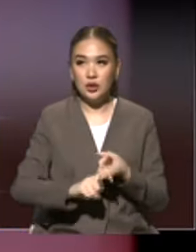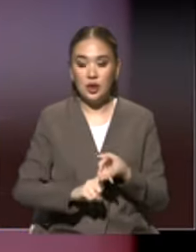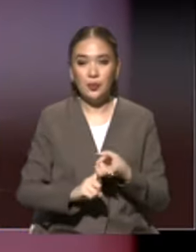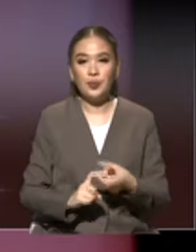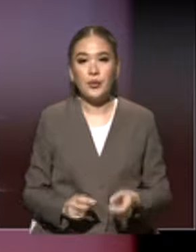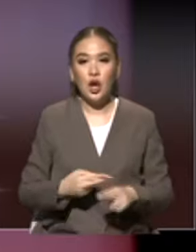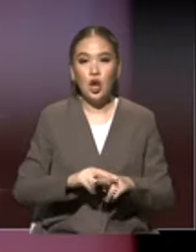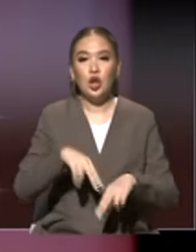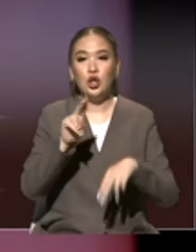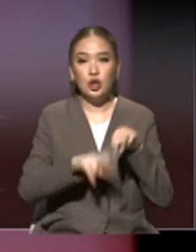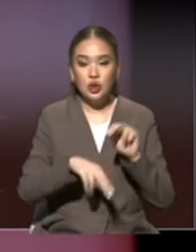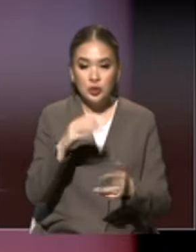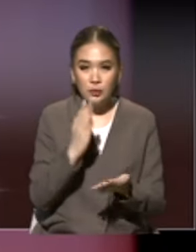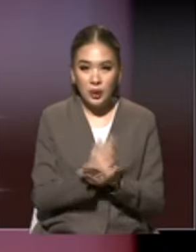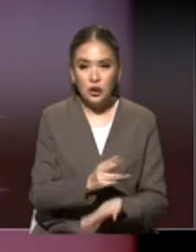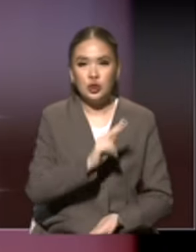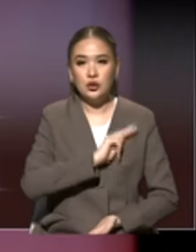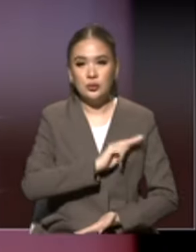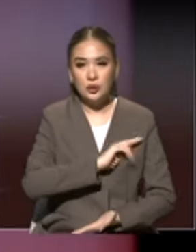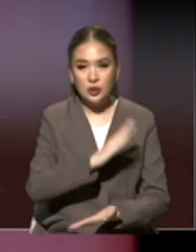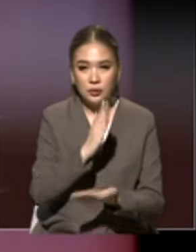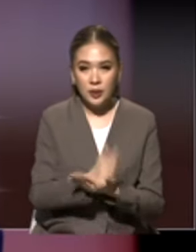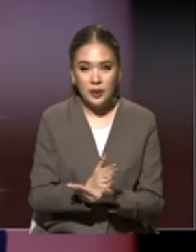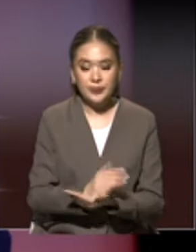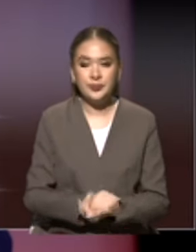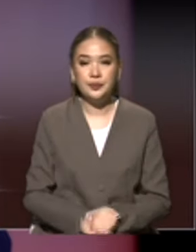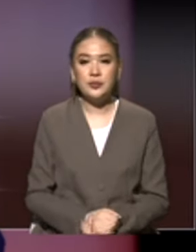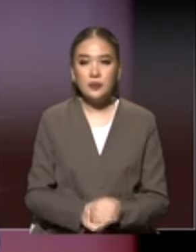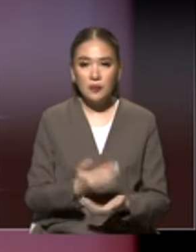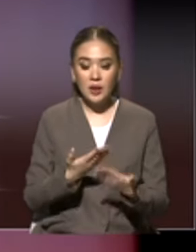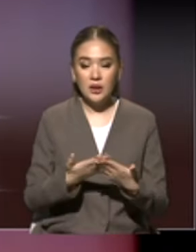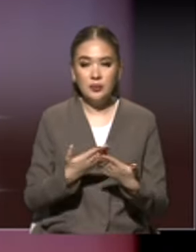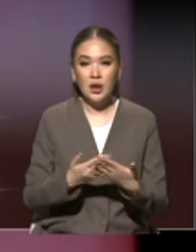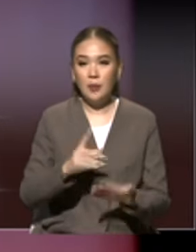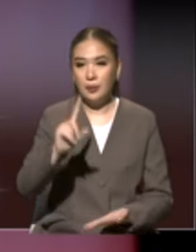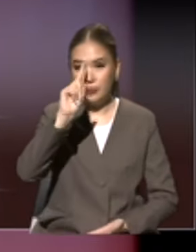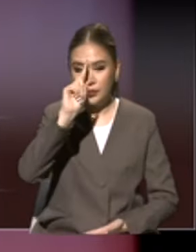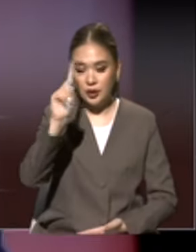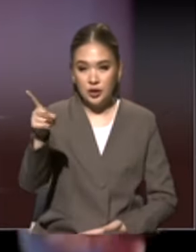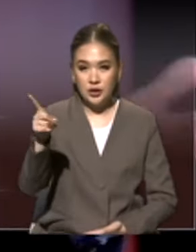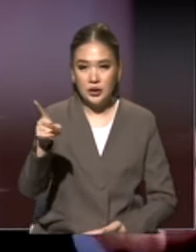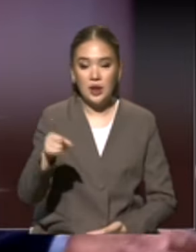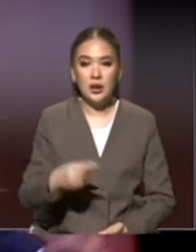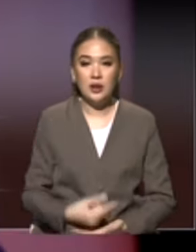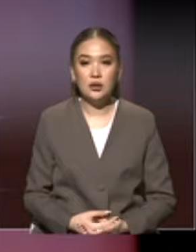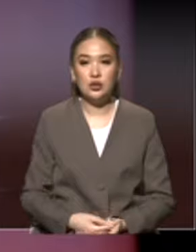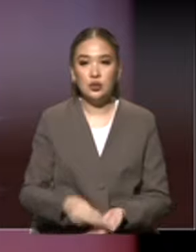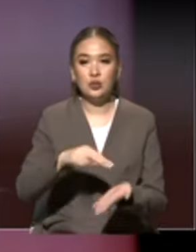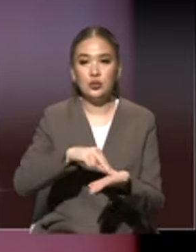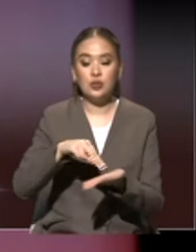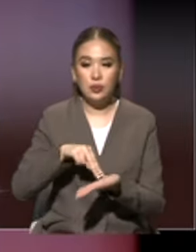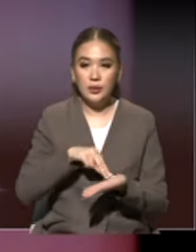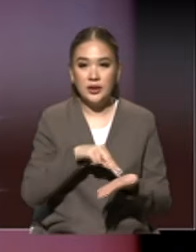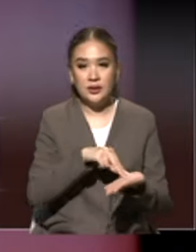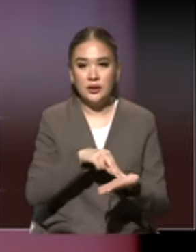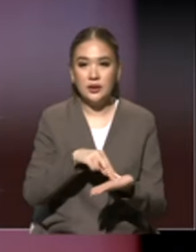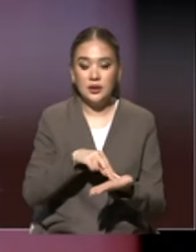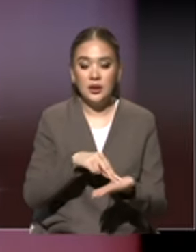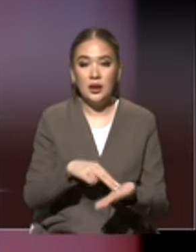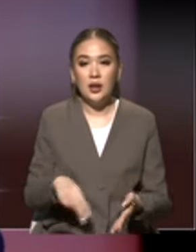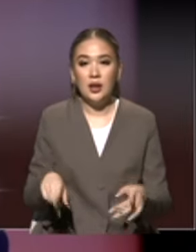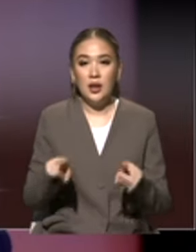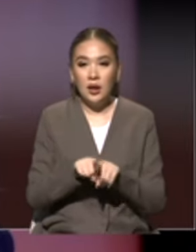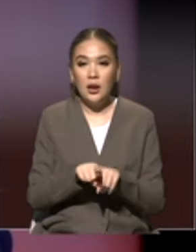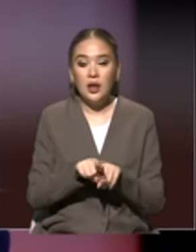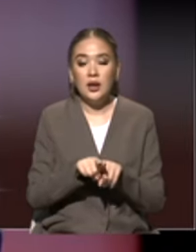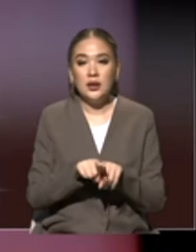бар, жұмыс бар, қызмет бар. Енді бір жылда мен сізге айтайын, сомасында мысалға осы